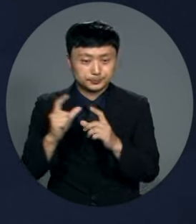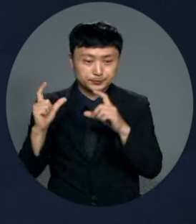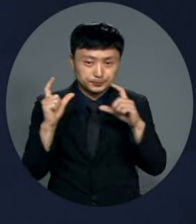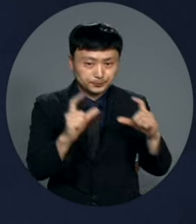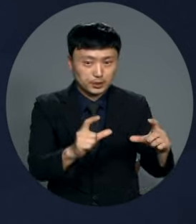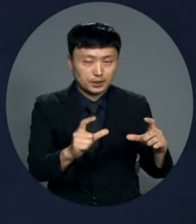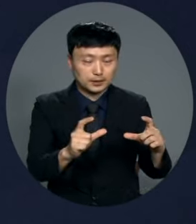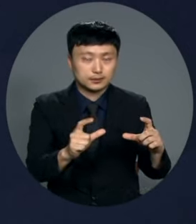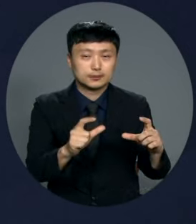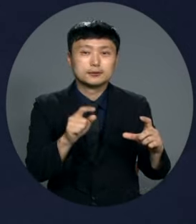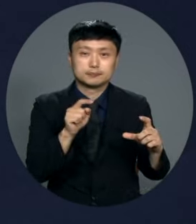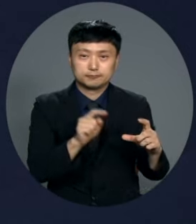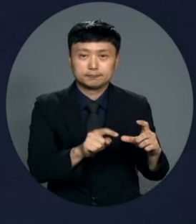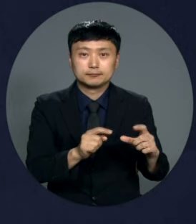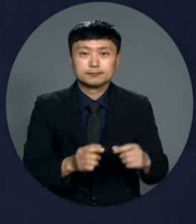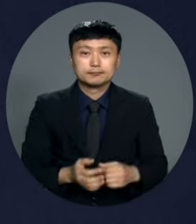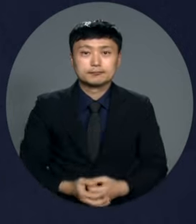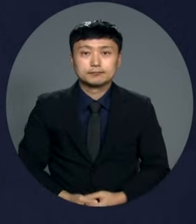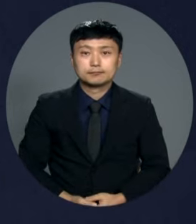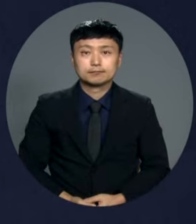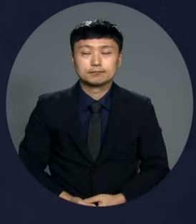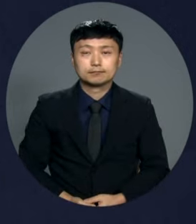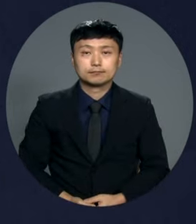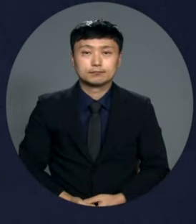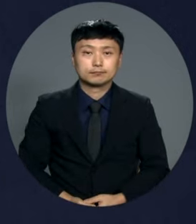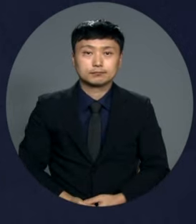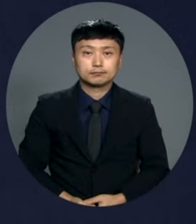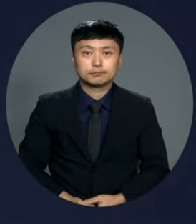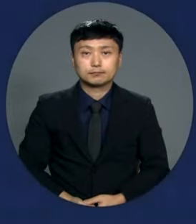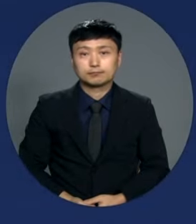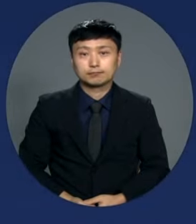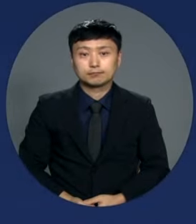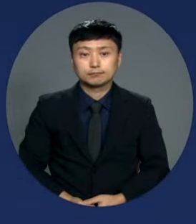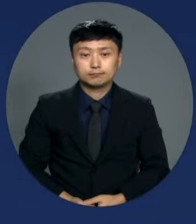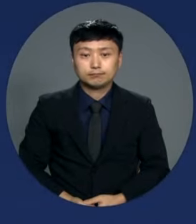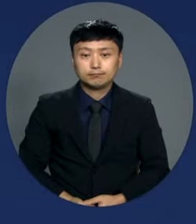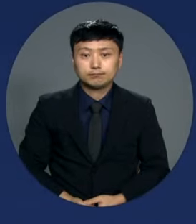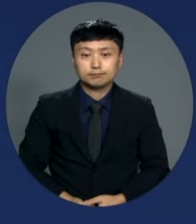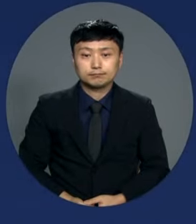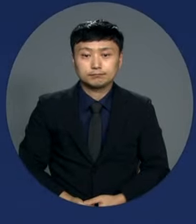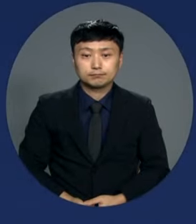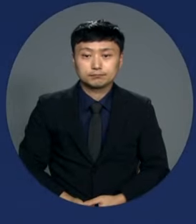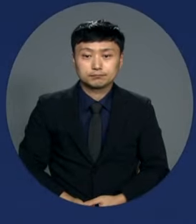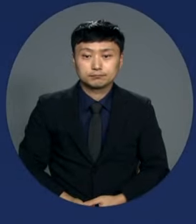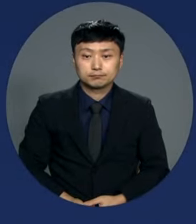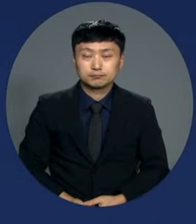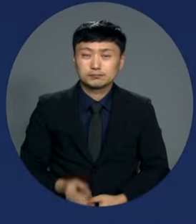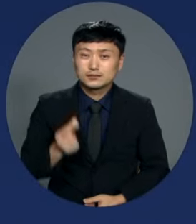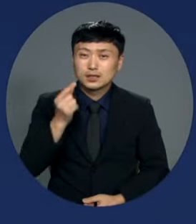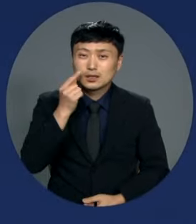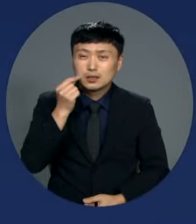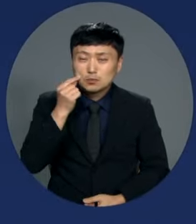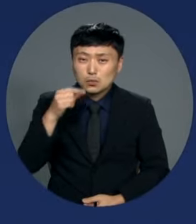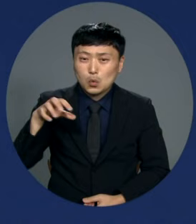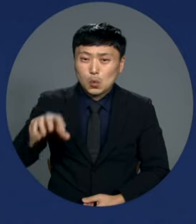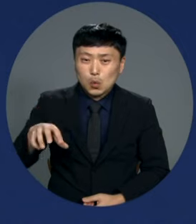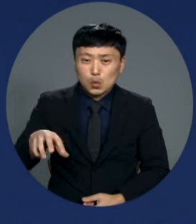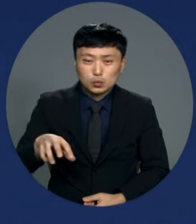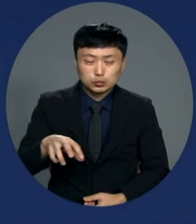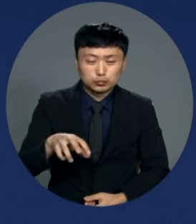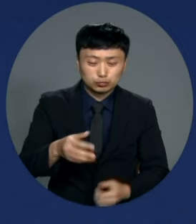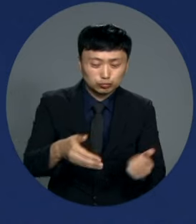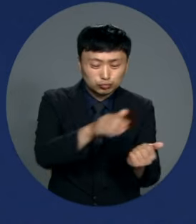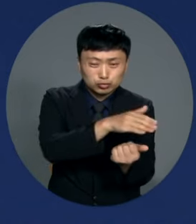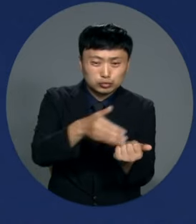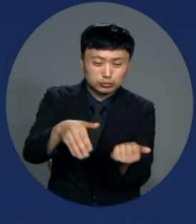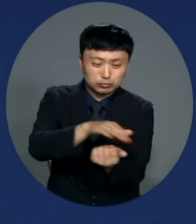금사 국에 송치되었다 기록하고 있습니다 일본에 많은 요물들이 넘어가 있지 않습니까 우리가 이제